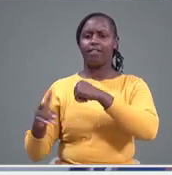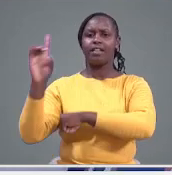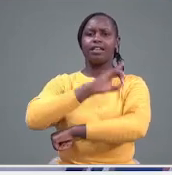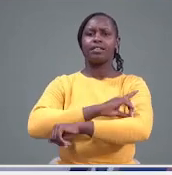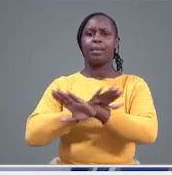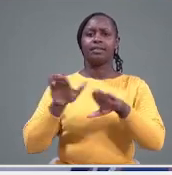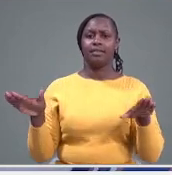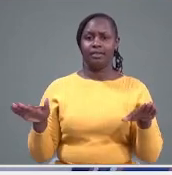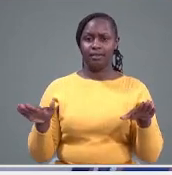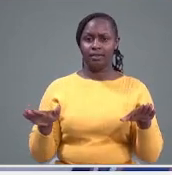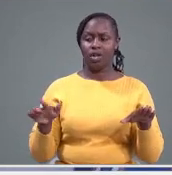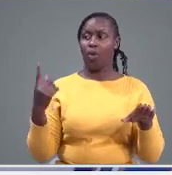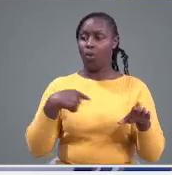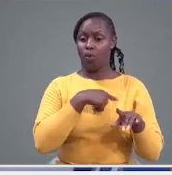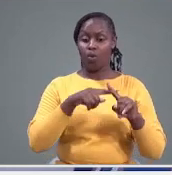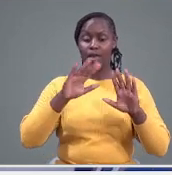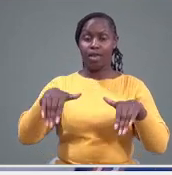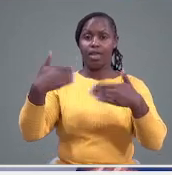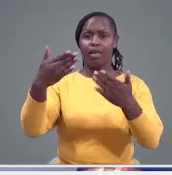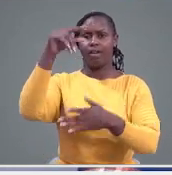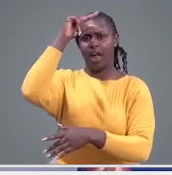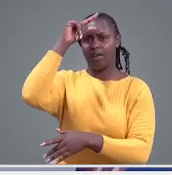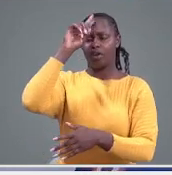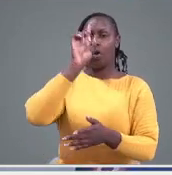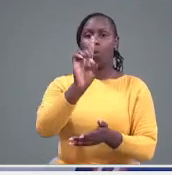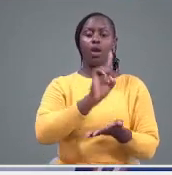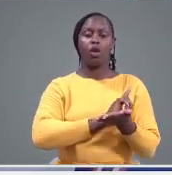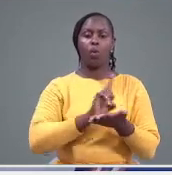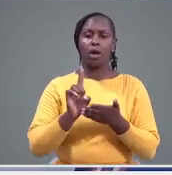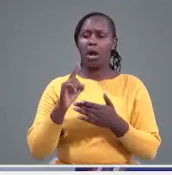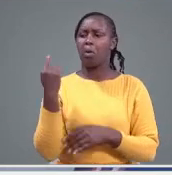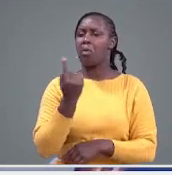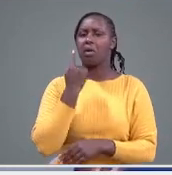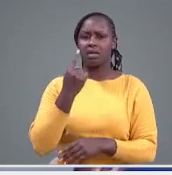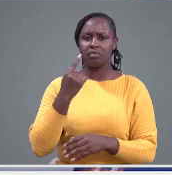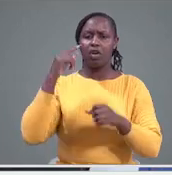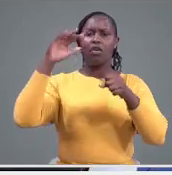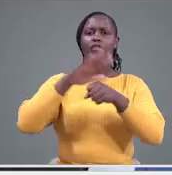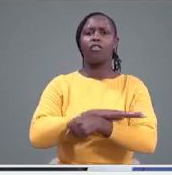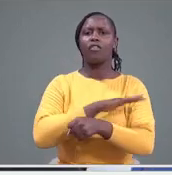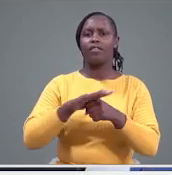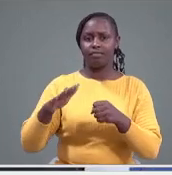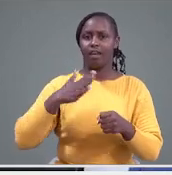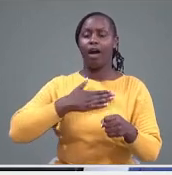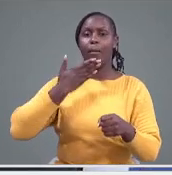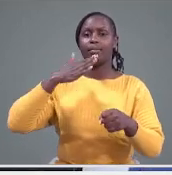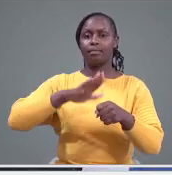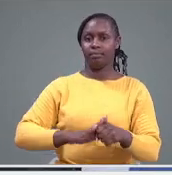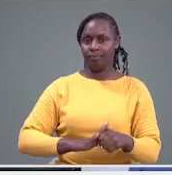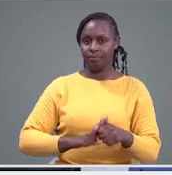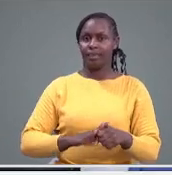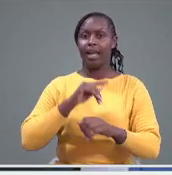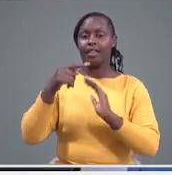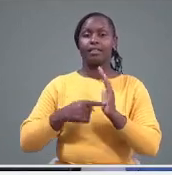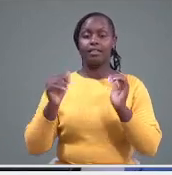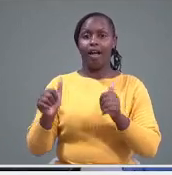are giving the government only 1 week to implement that return to work formula. Uamuzi huu